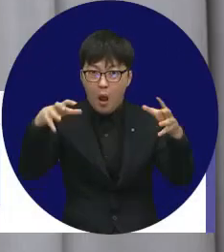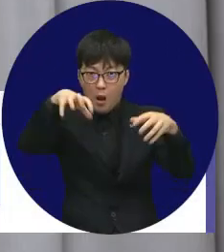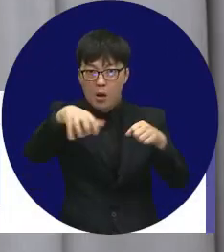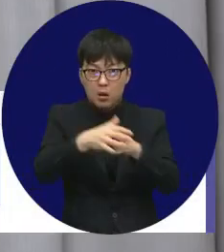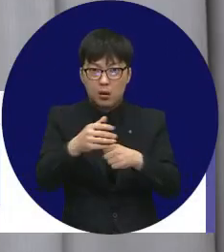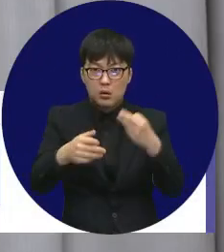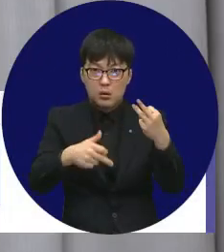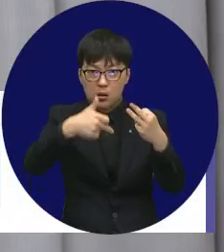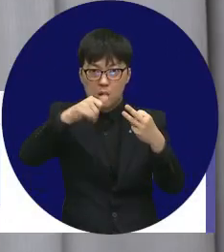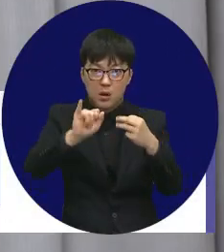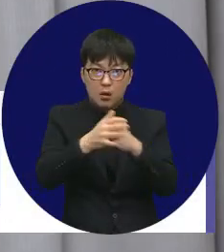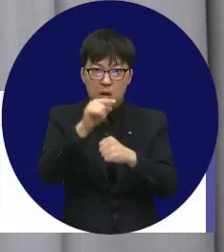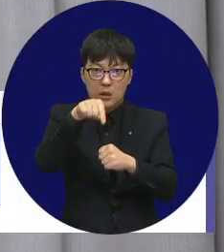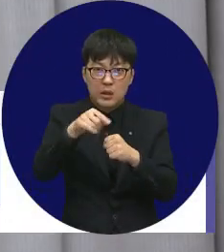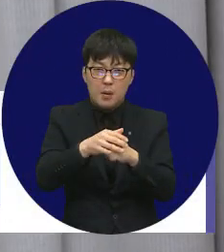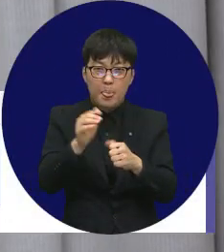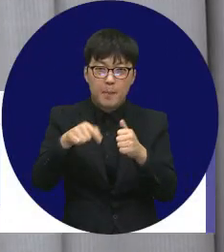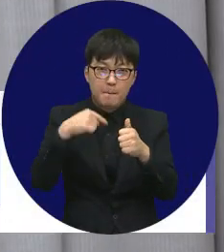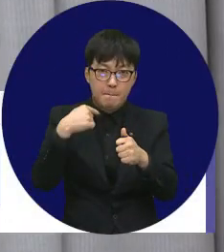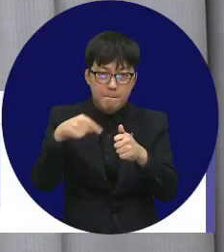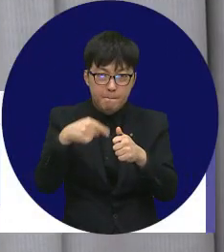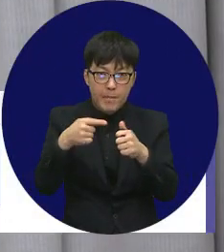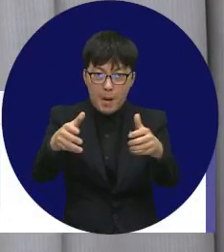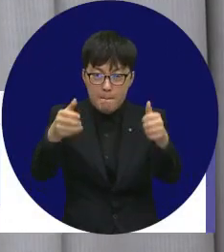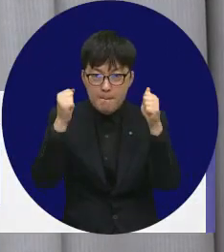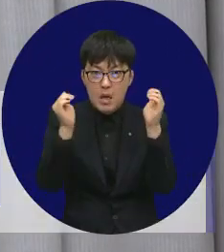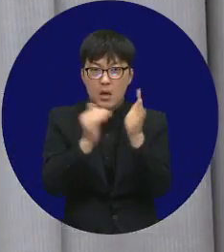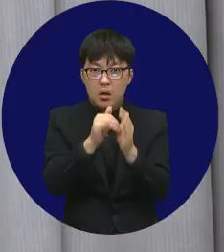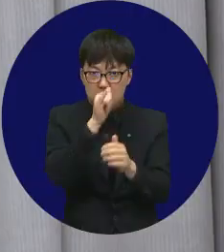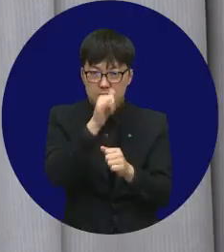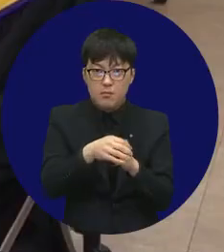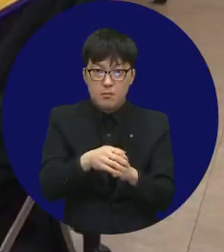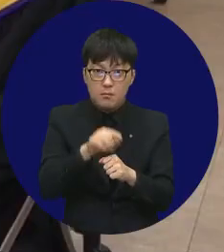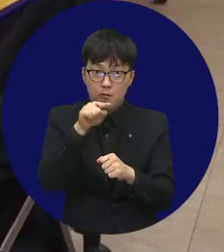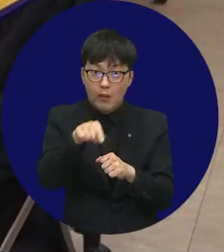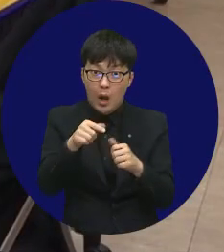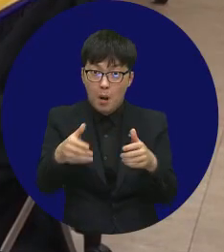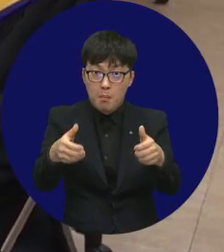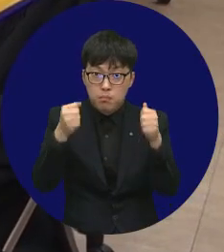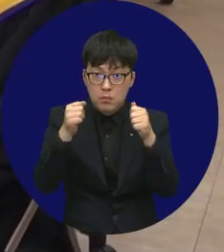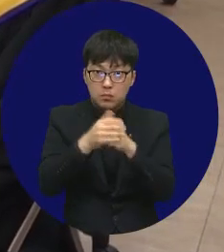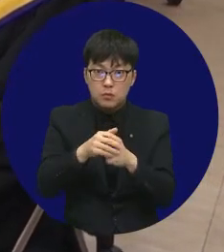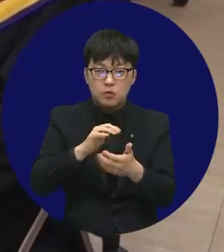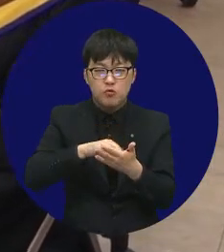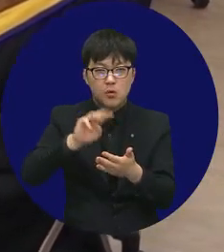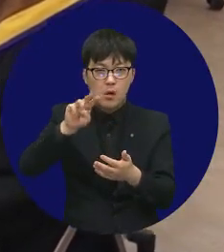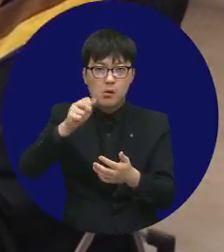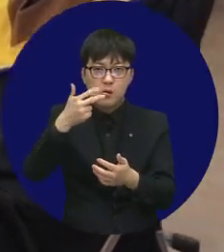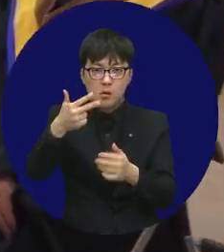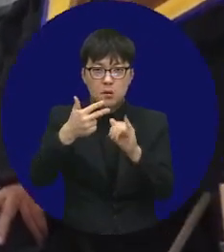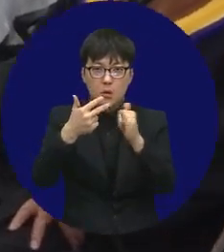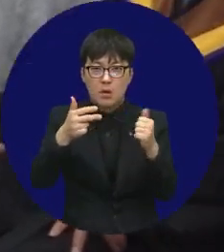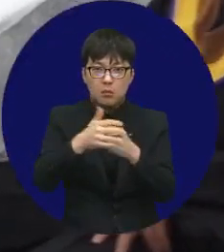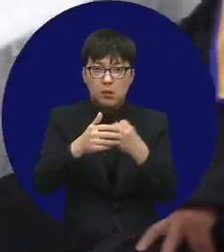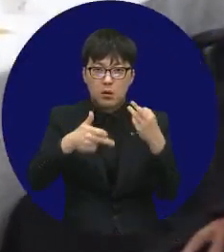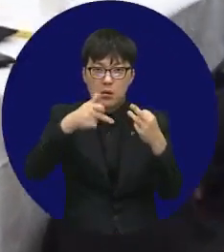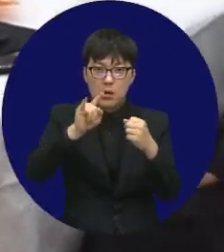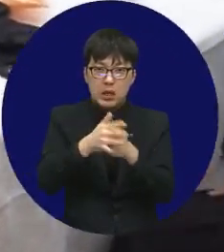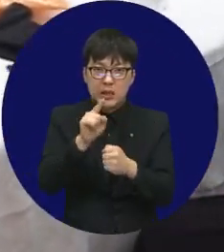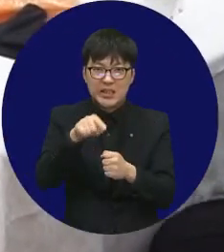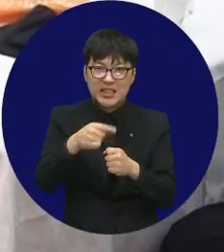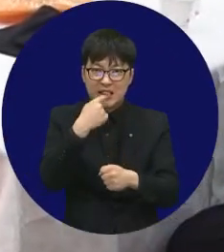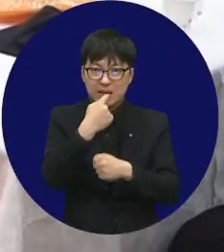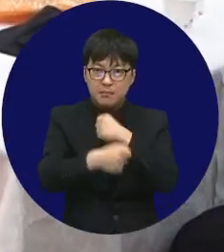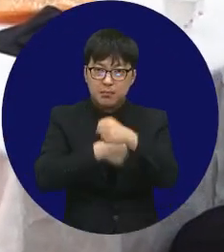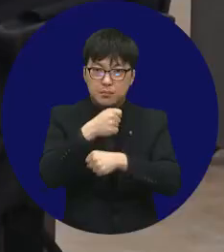제13기 민주시민정치 아카데미 수료식이 열렸습니다. 이번 수료식에는 총 37명의 제13기